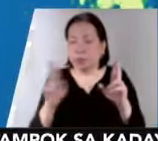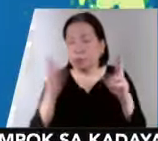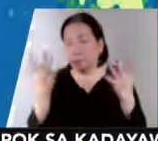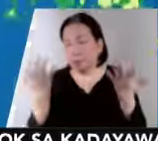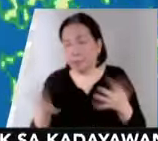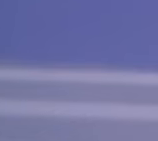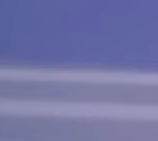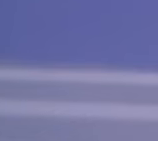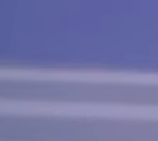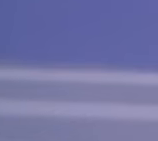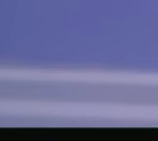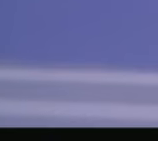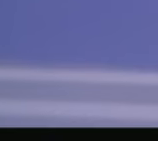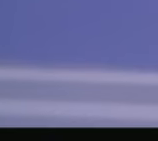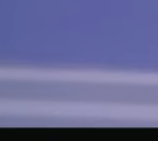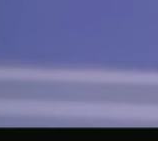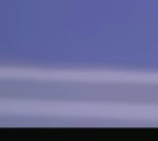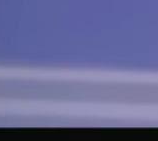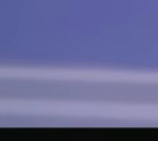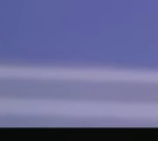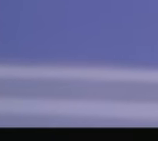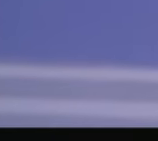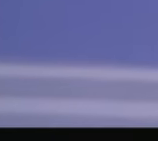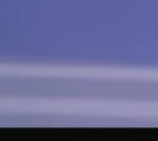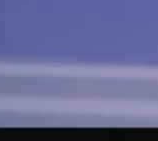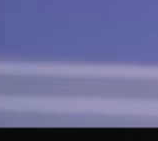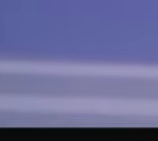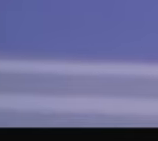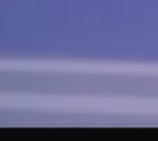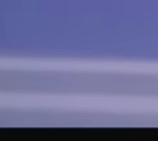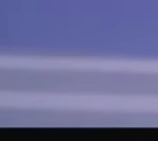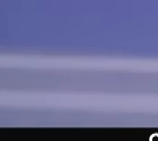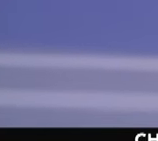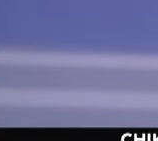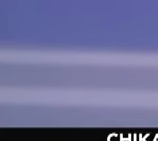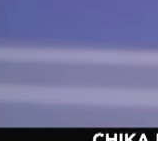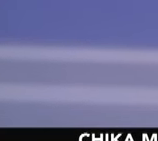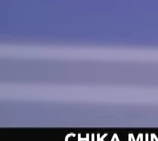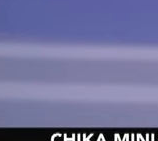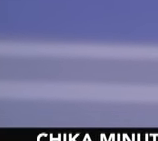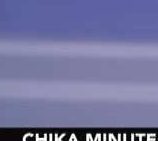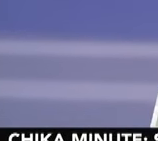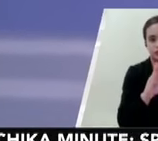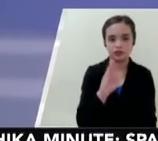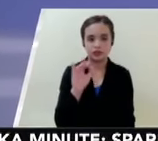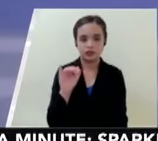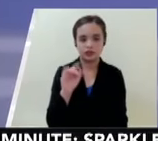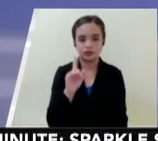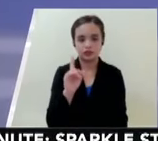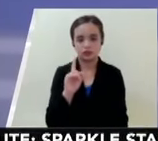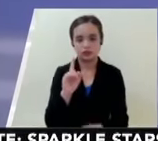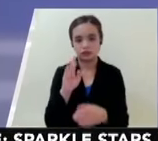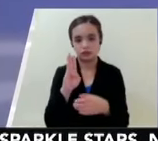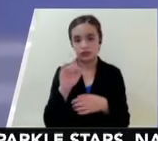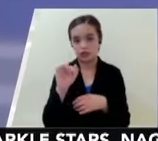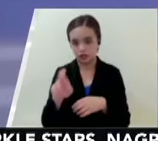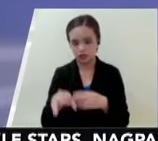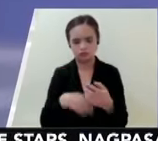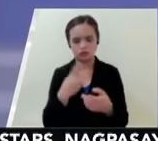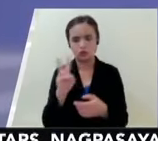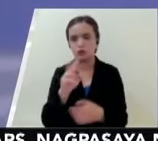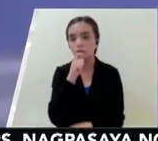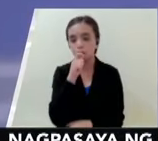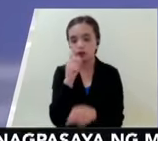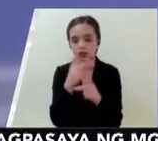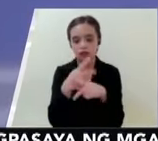landslides. Nasamsam ng Bureau of Internal Revenue at ng pulisya ang mga vape product na wala umanong tax stamp sa gitna